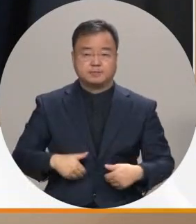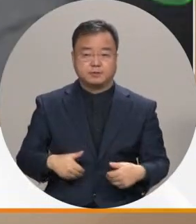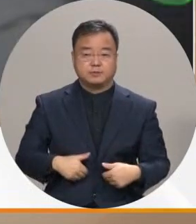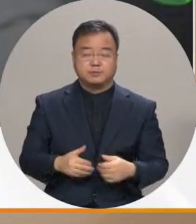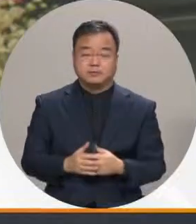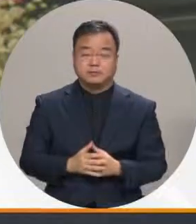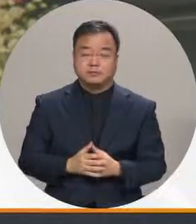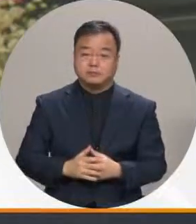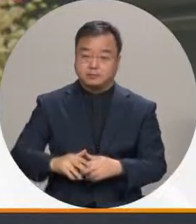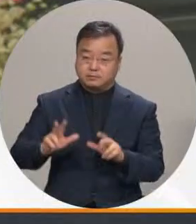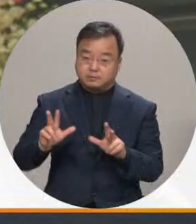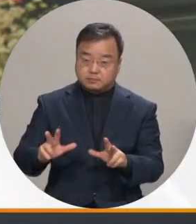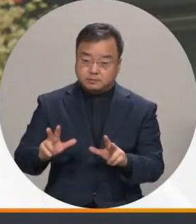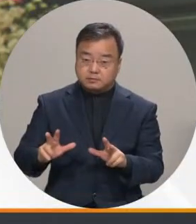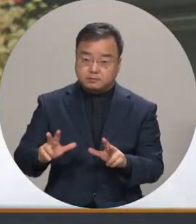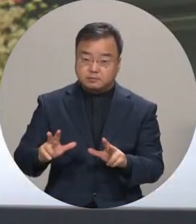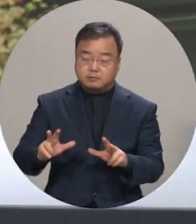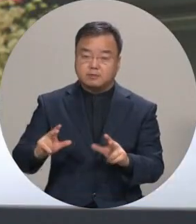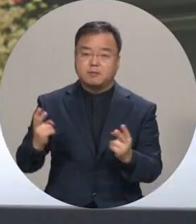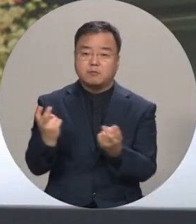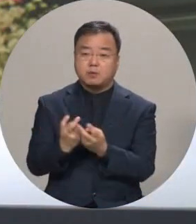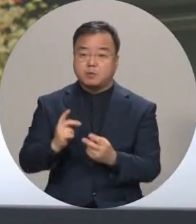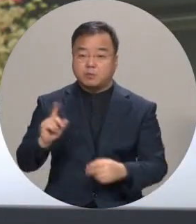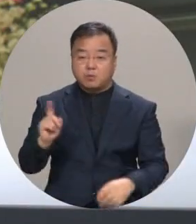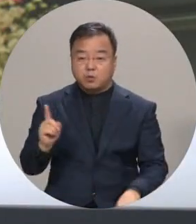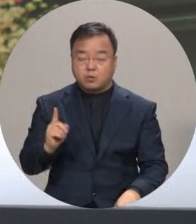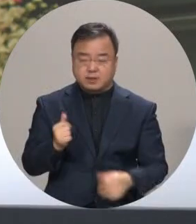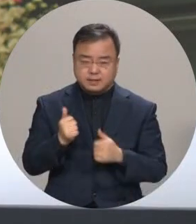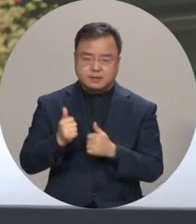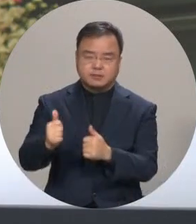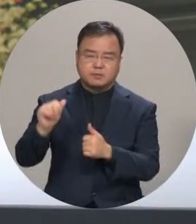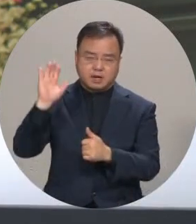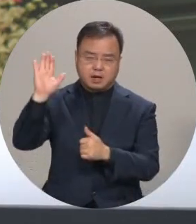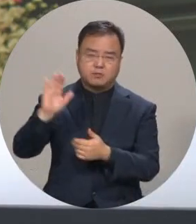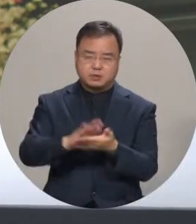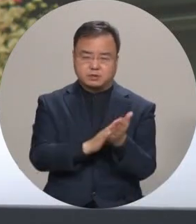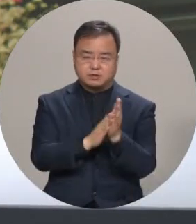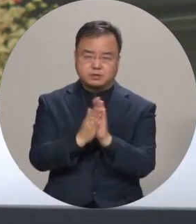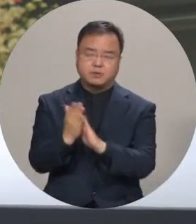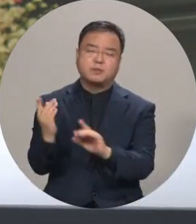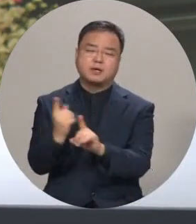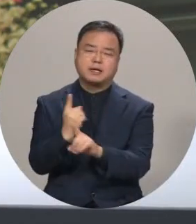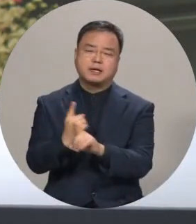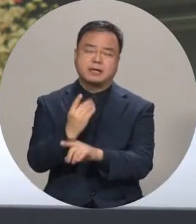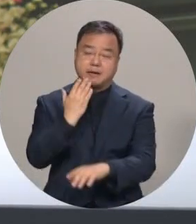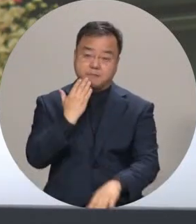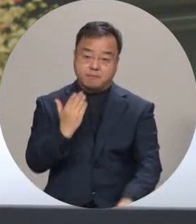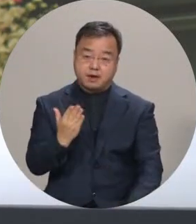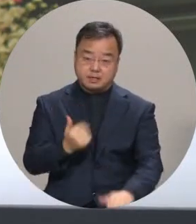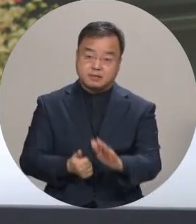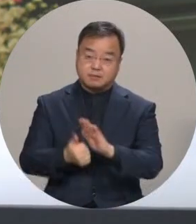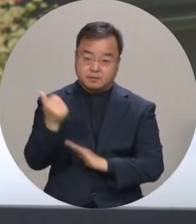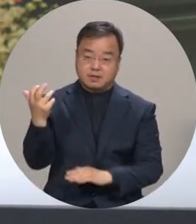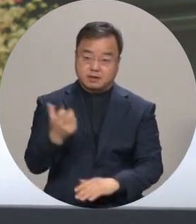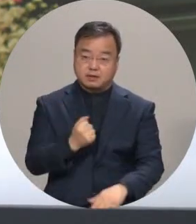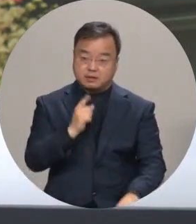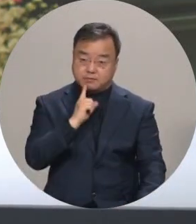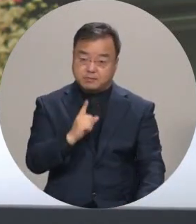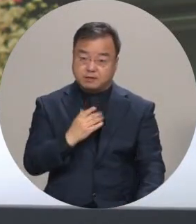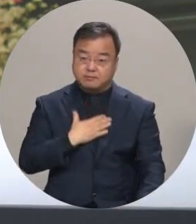예 지금 어떻게 하느냐에 따라 얼마든지 달라질 수 있다 적어도 그 정도의 희망은 있다 이렇게 봐도